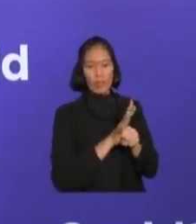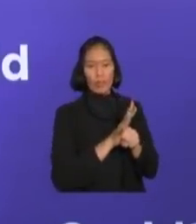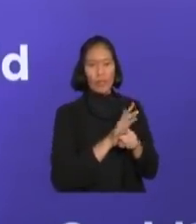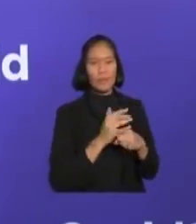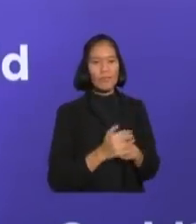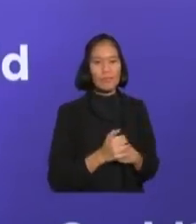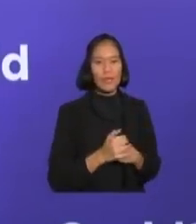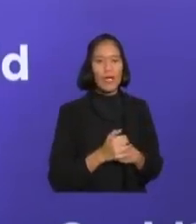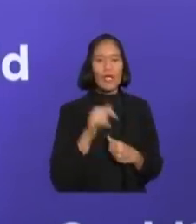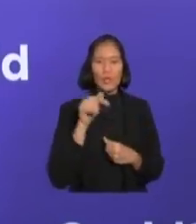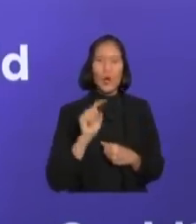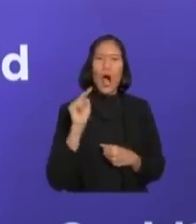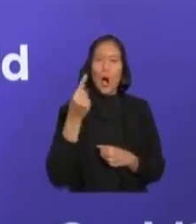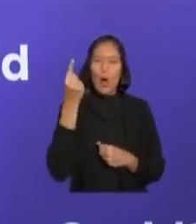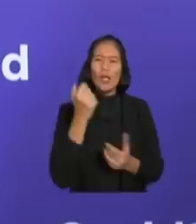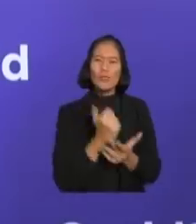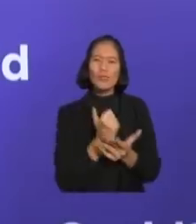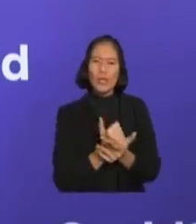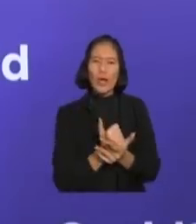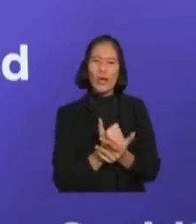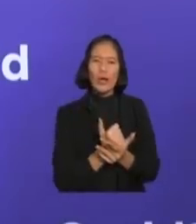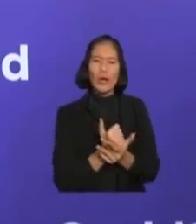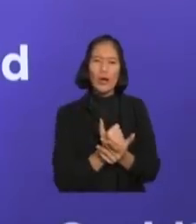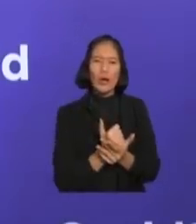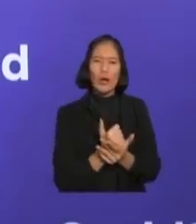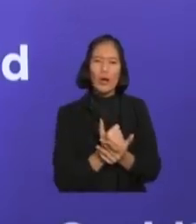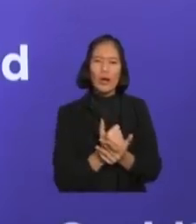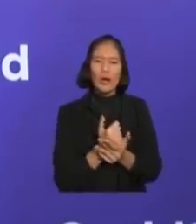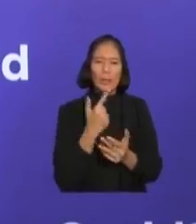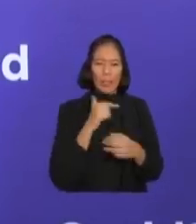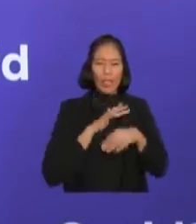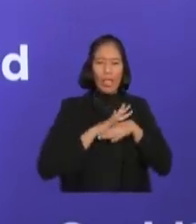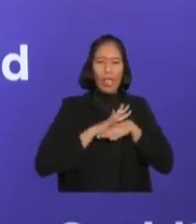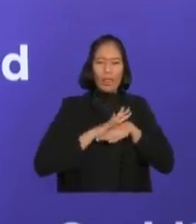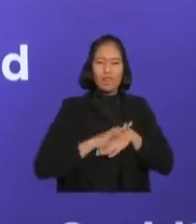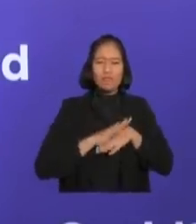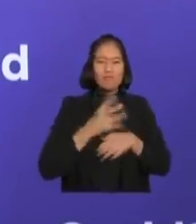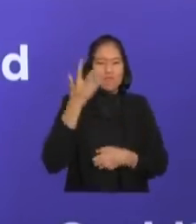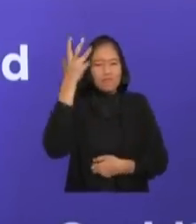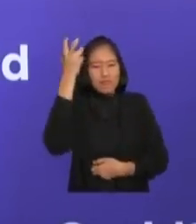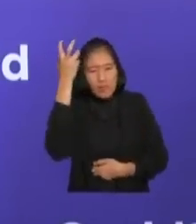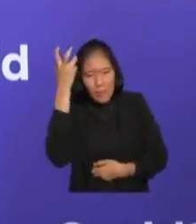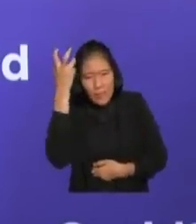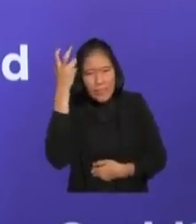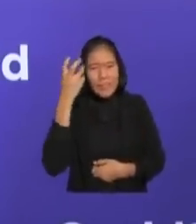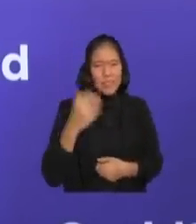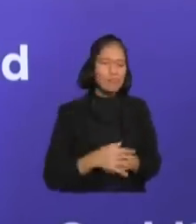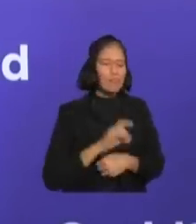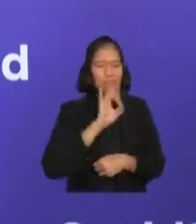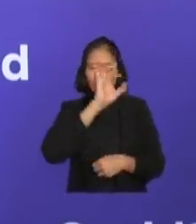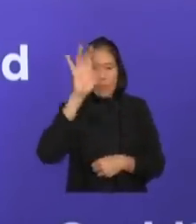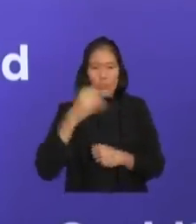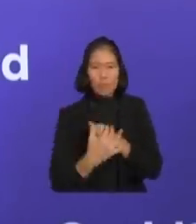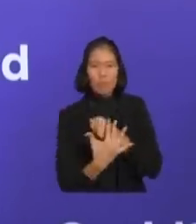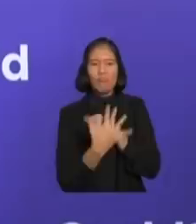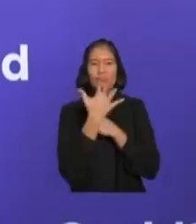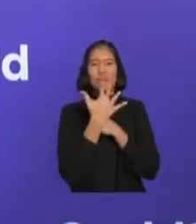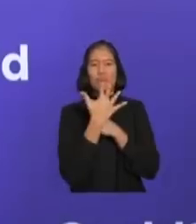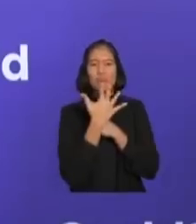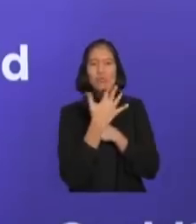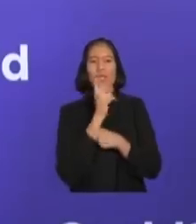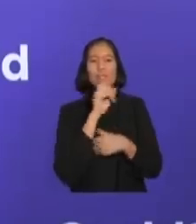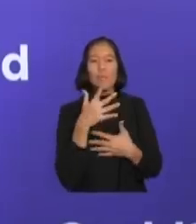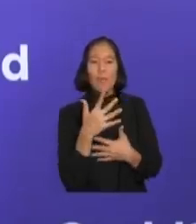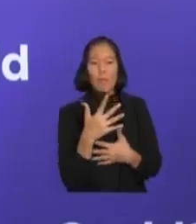naintin itu memang pada awalnya tentunya ada ada tekanan batin ada rasa depresi dan lain-lain yang diakibatkan oleh